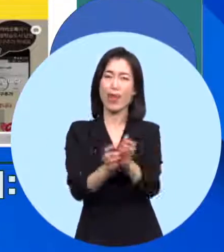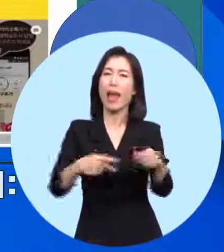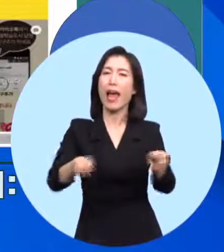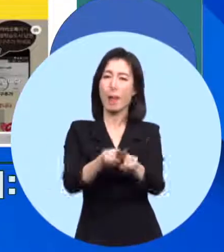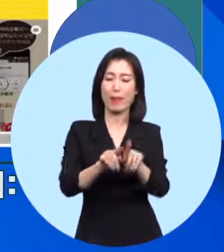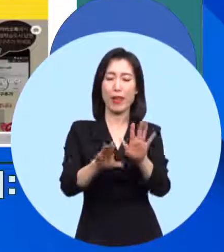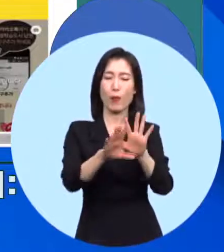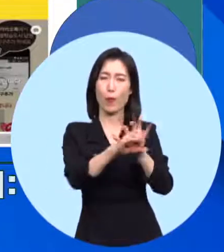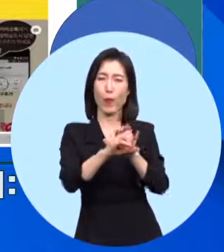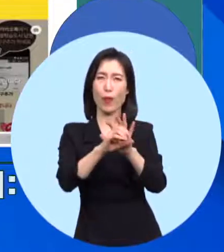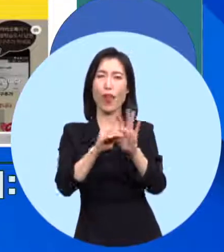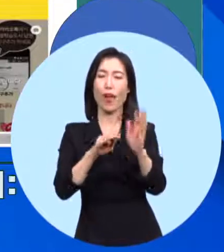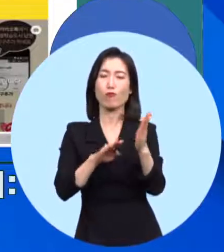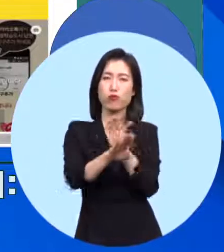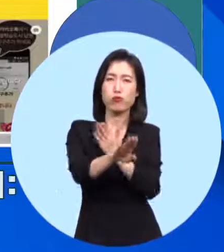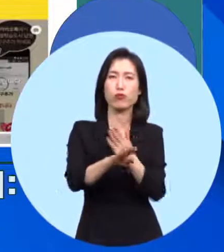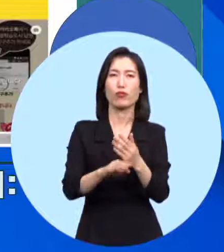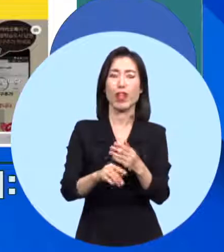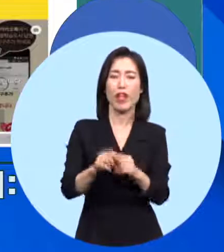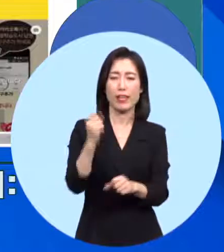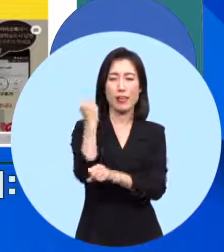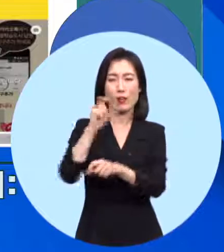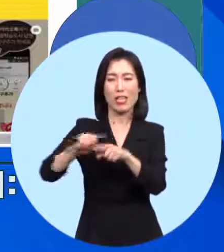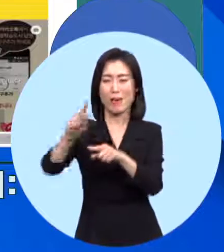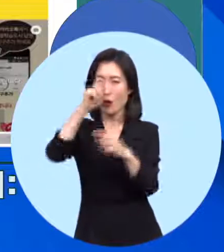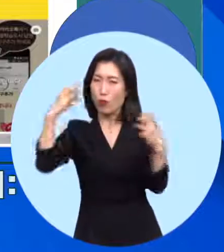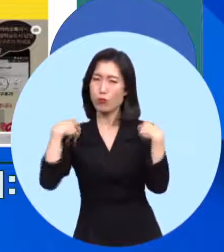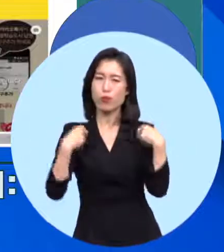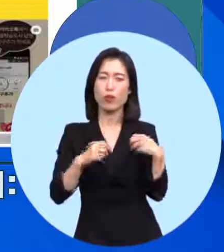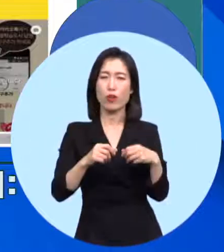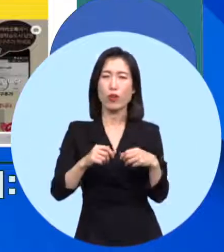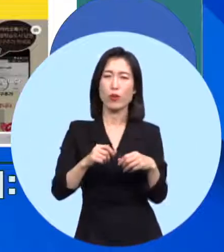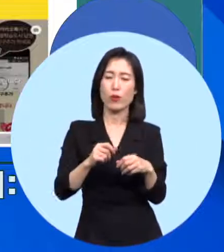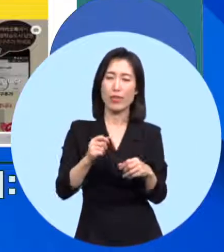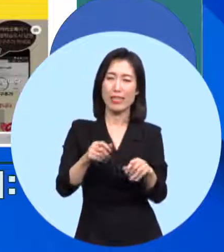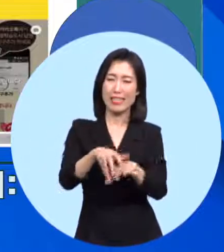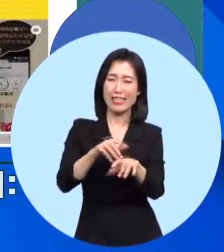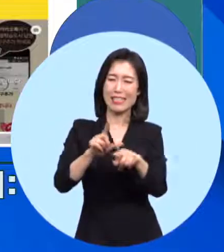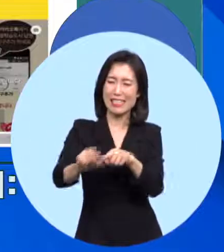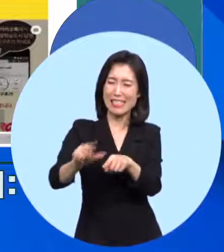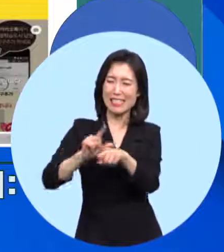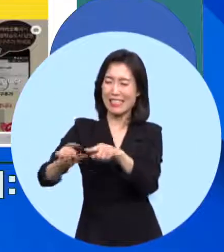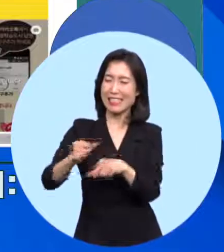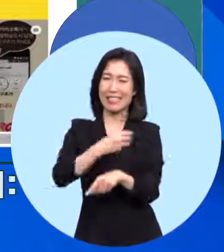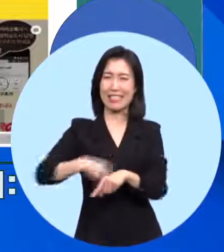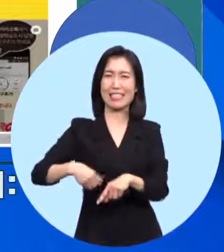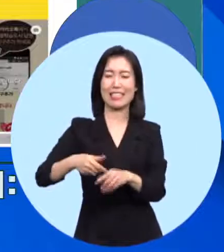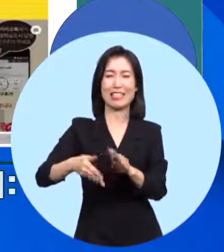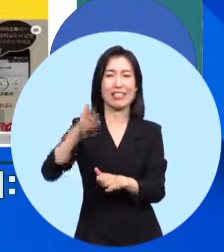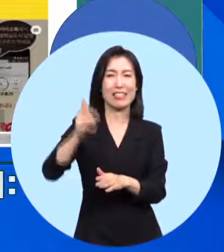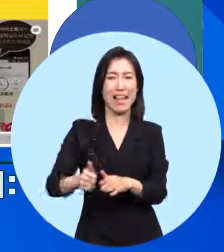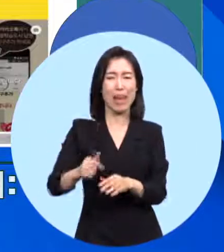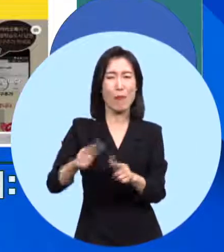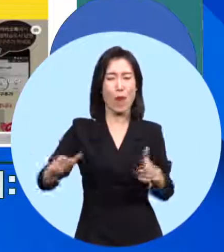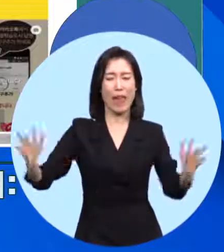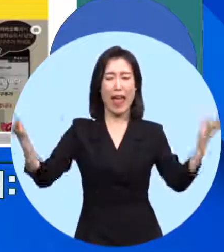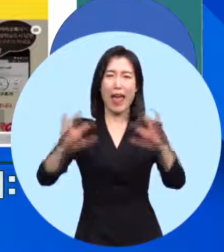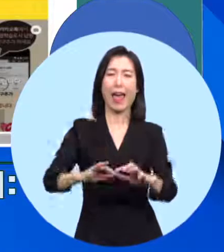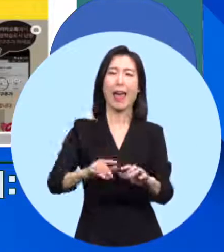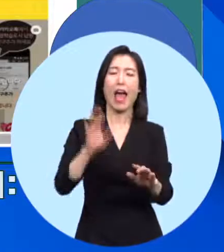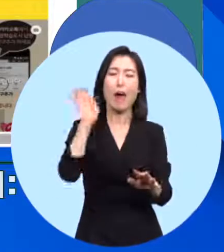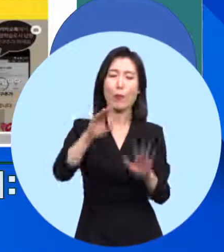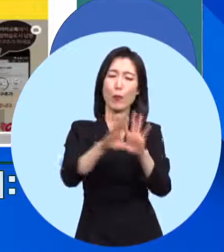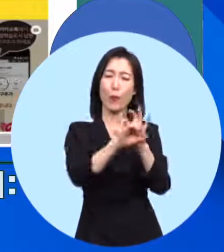포스트 코로나 시대 기초자치단체 또는 지방자치단체의 평생교육의 역할과 대응이라는